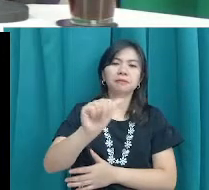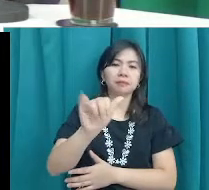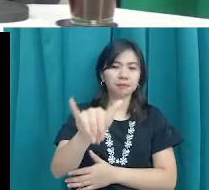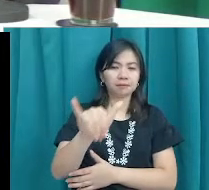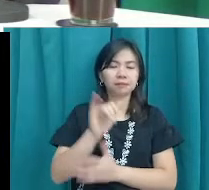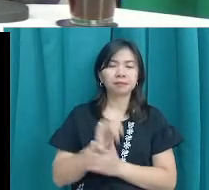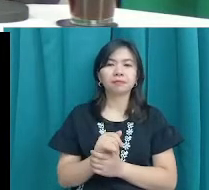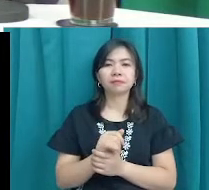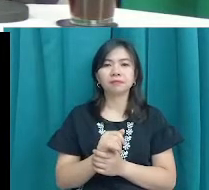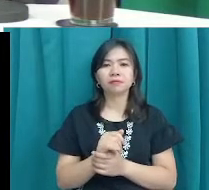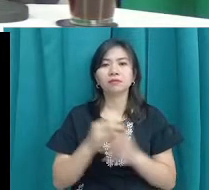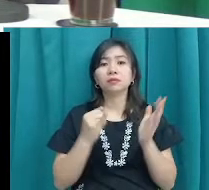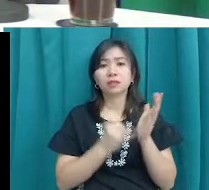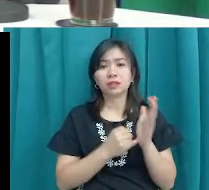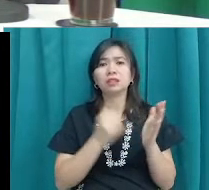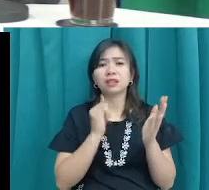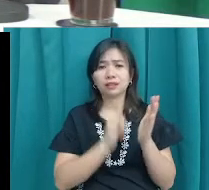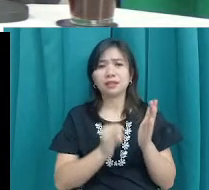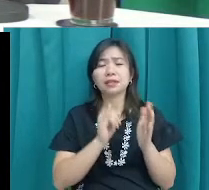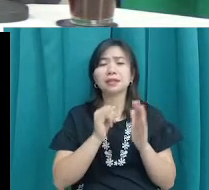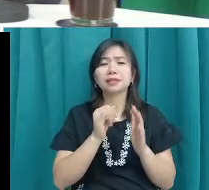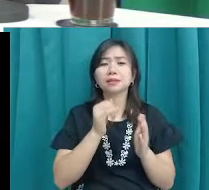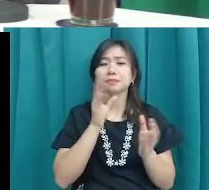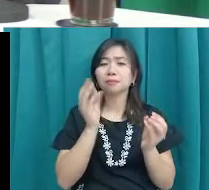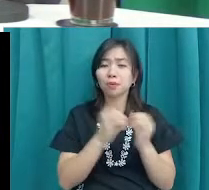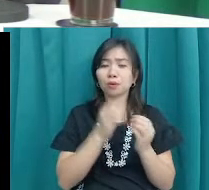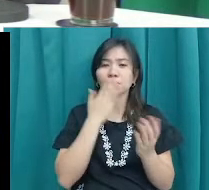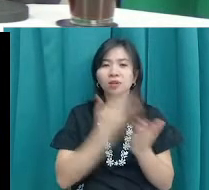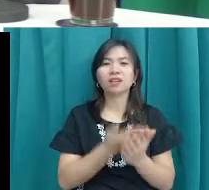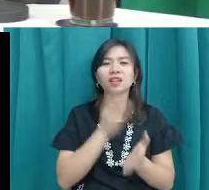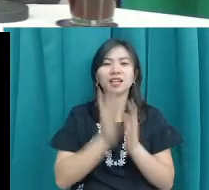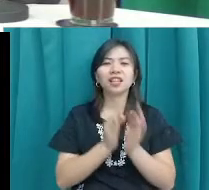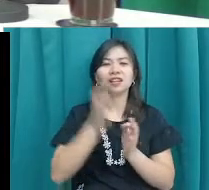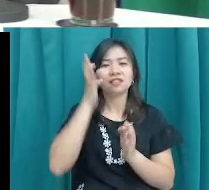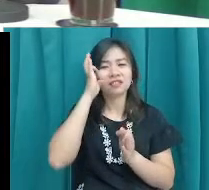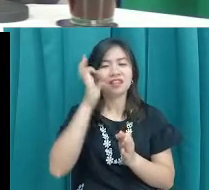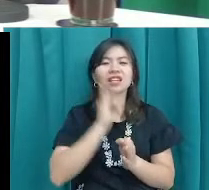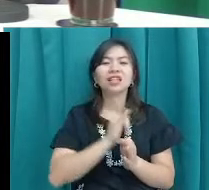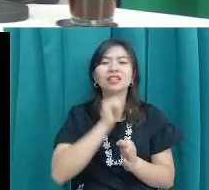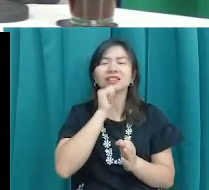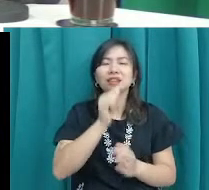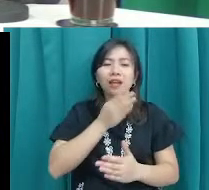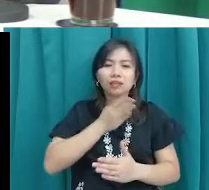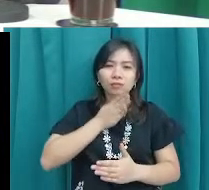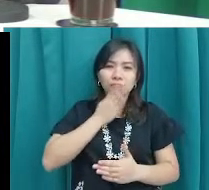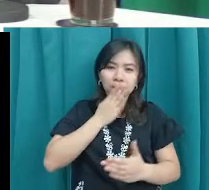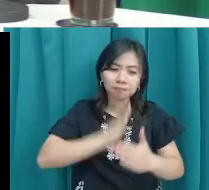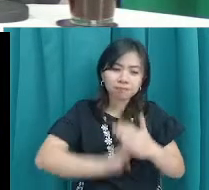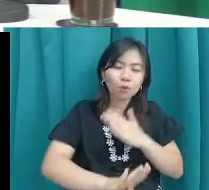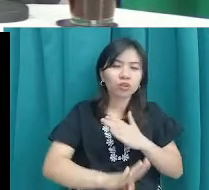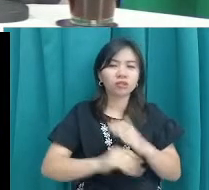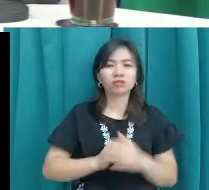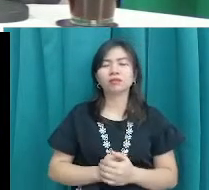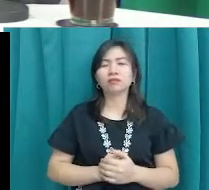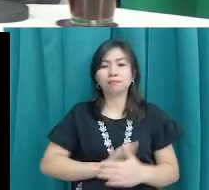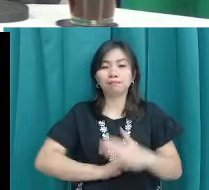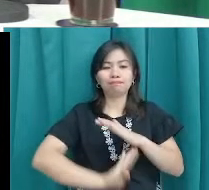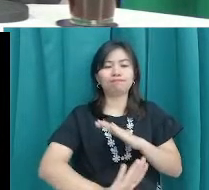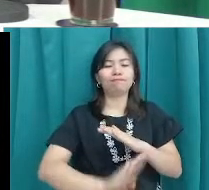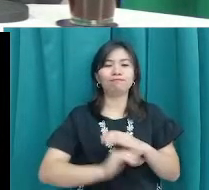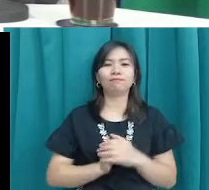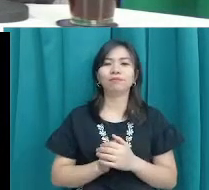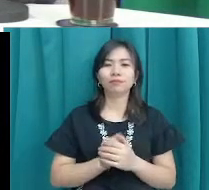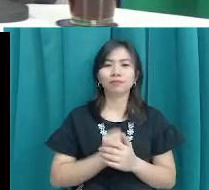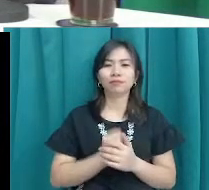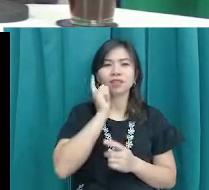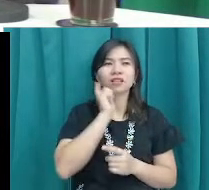niya, it had been good for that man if he had not been born. Akalain mo yun? Sabi ng Panginoon sa Kristo, mabuti pang hindi na